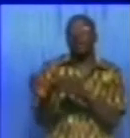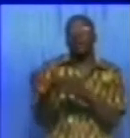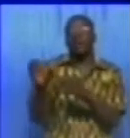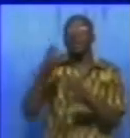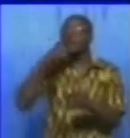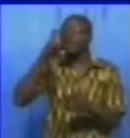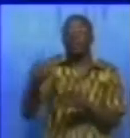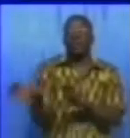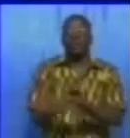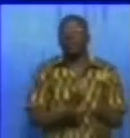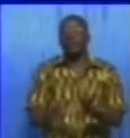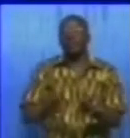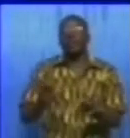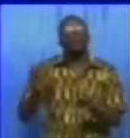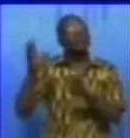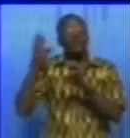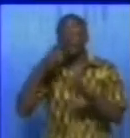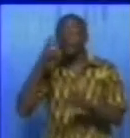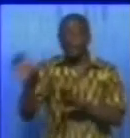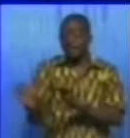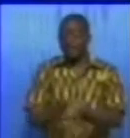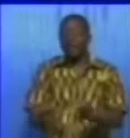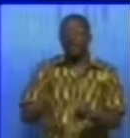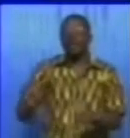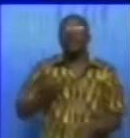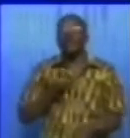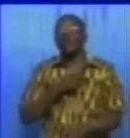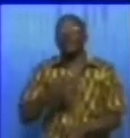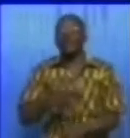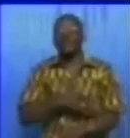faut le faire. Et ça a été fait. Et nous sommes heureux